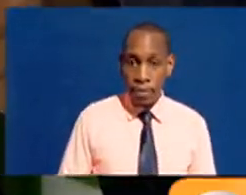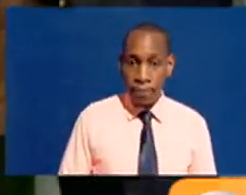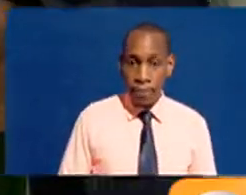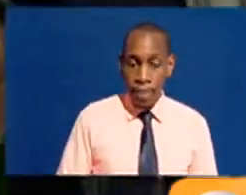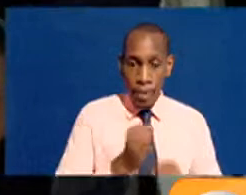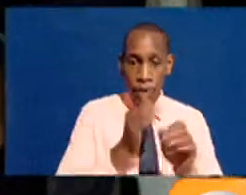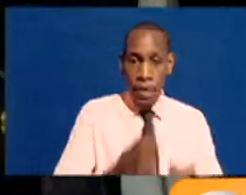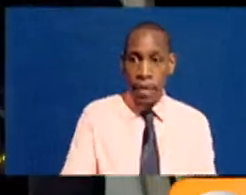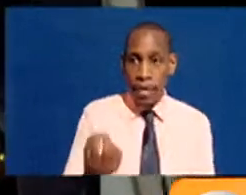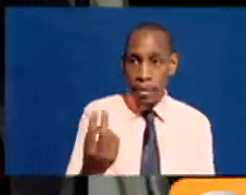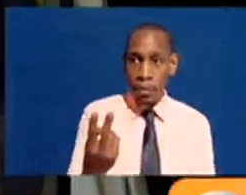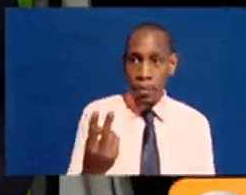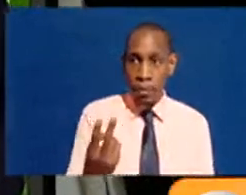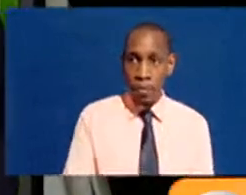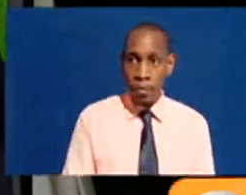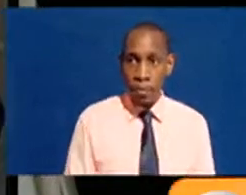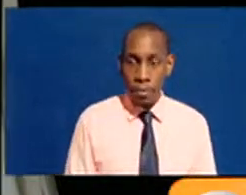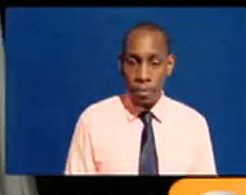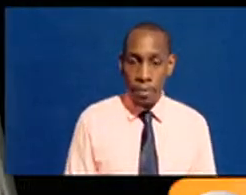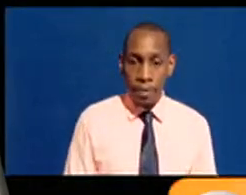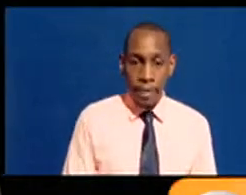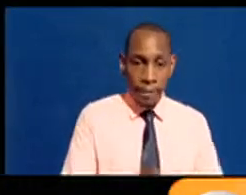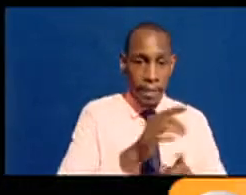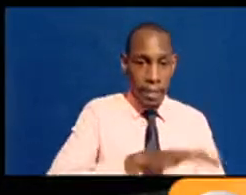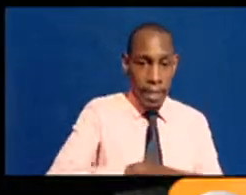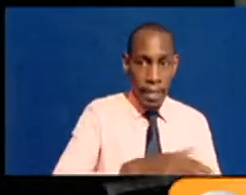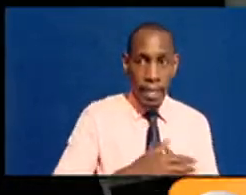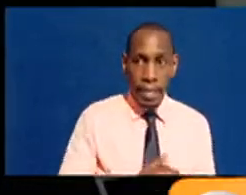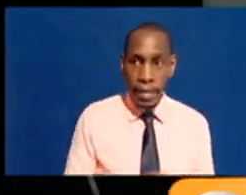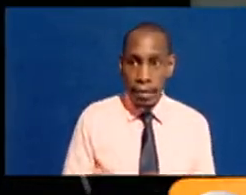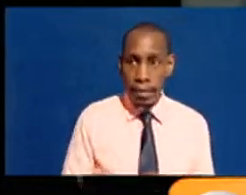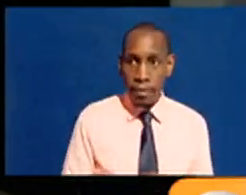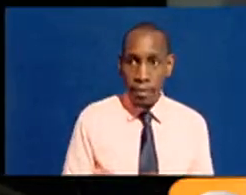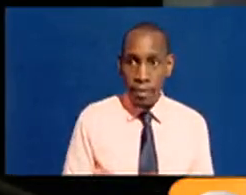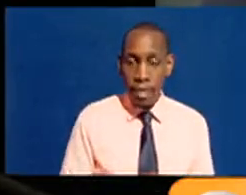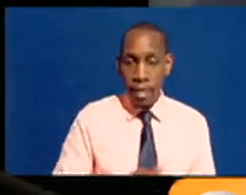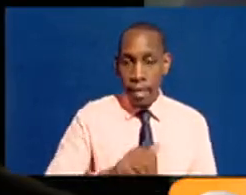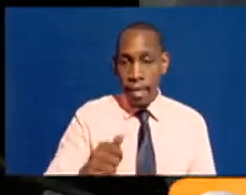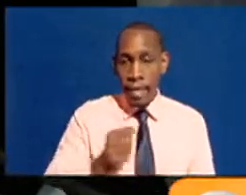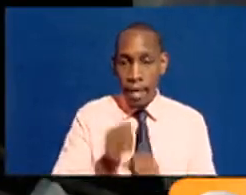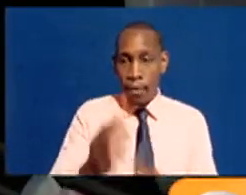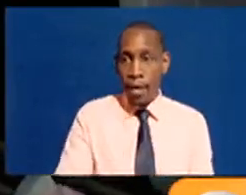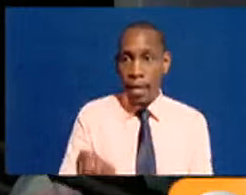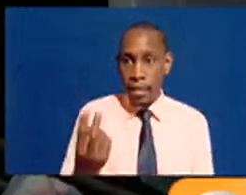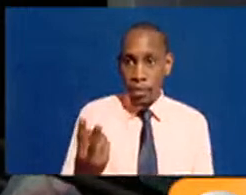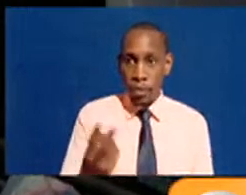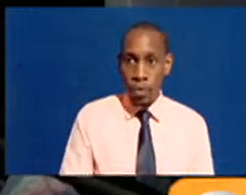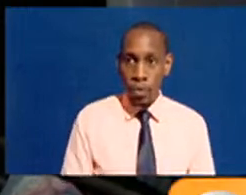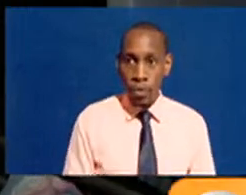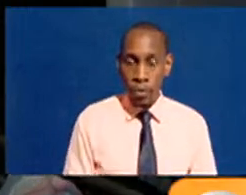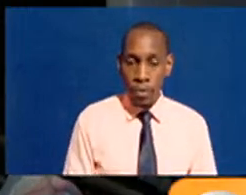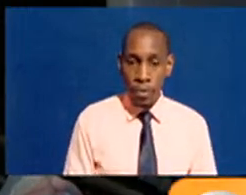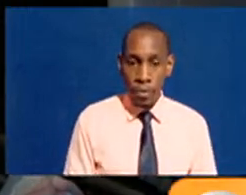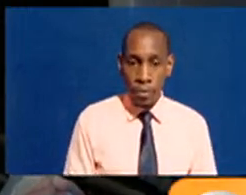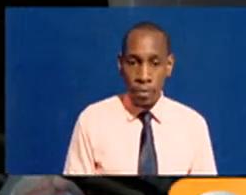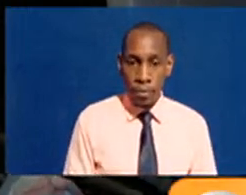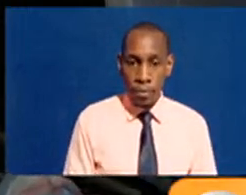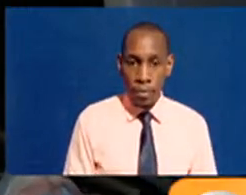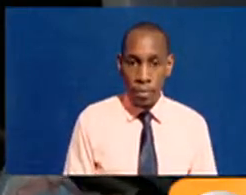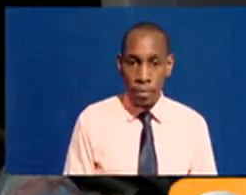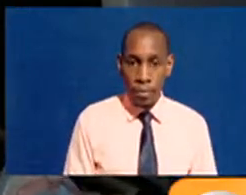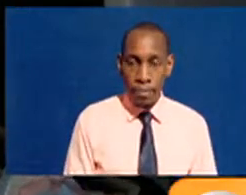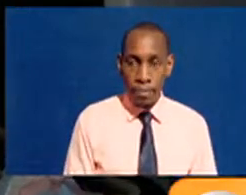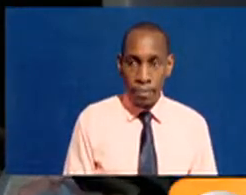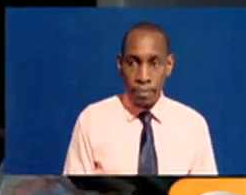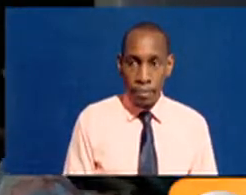wawili site ya kwanza, alafu na watu wa mkono wawili. Sasa hii niko na mafundi